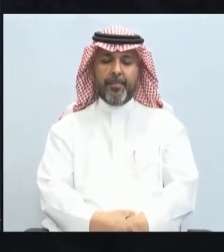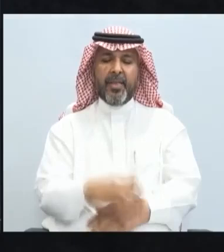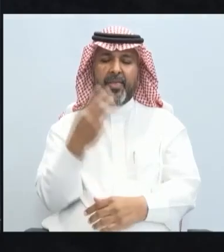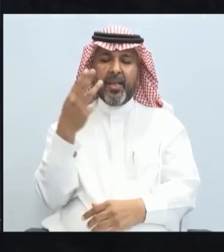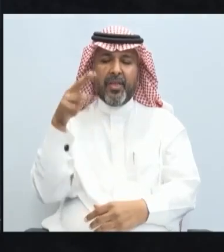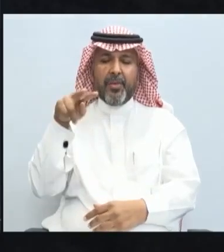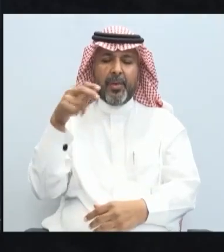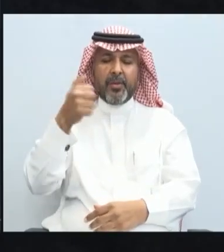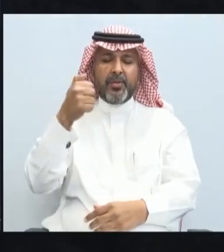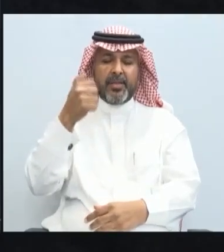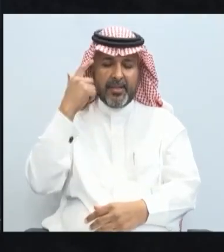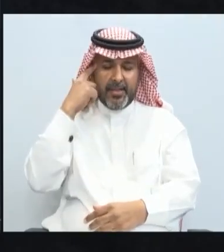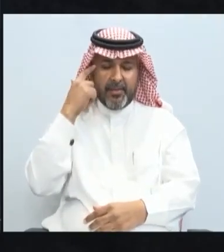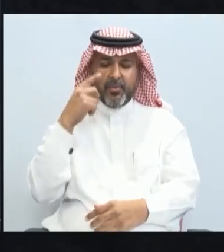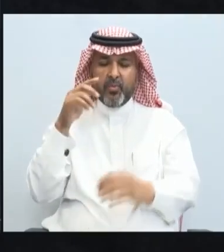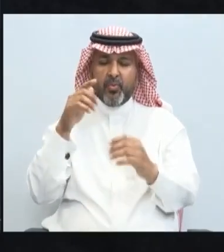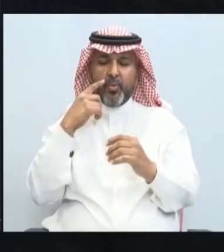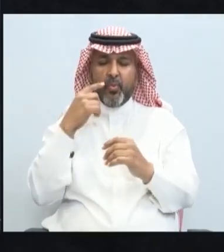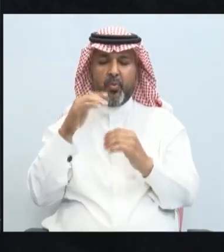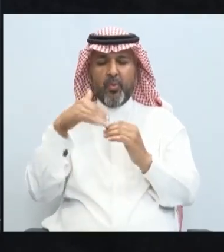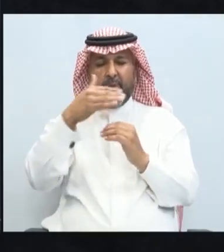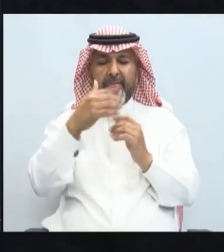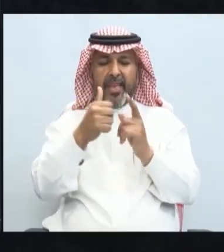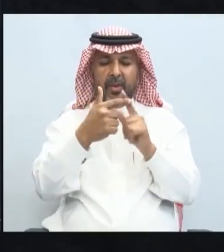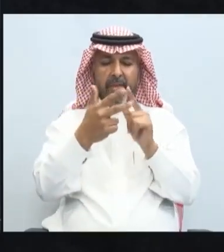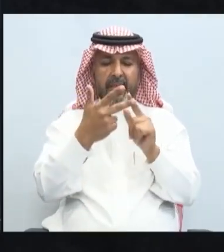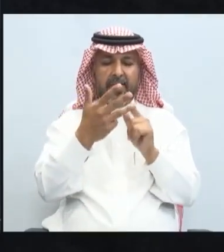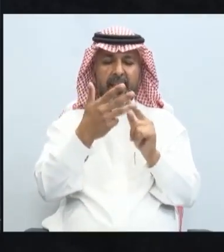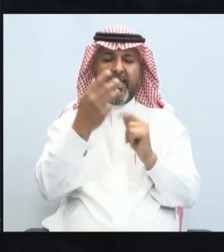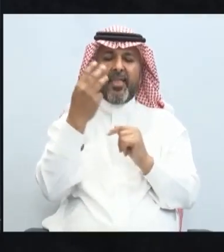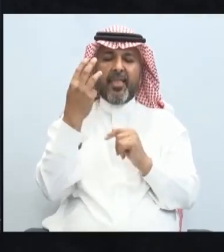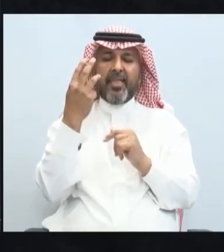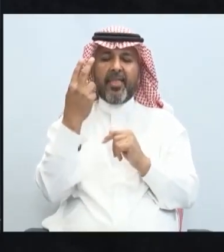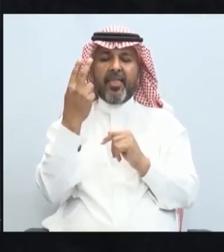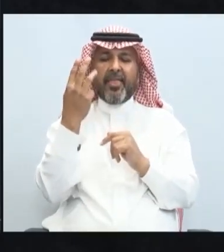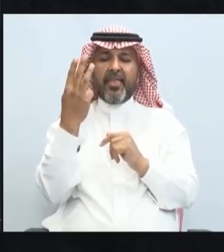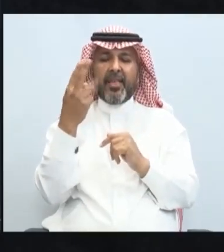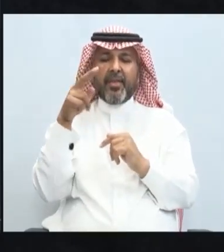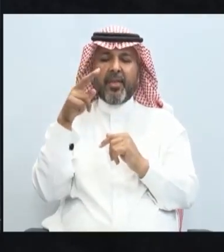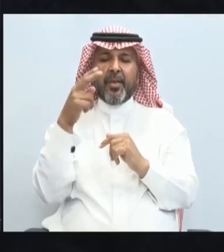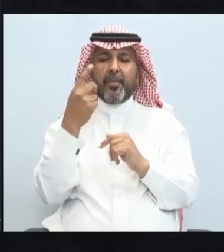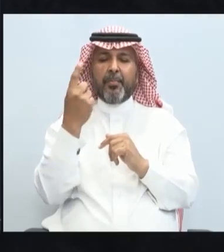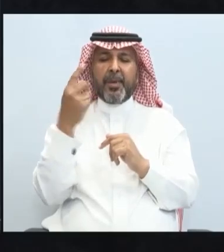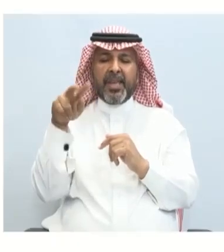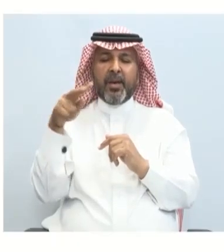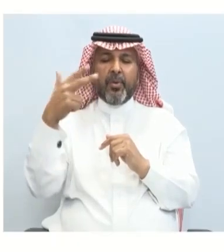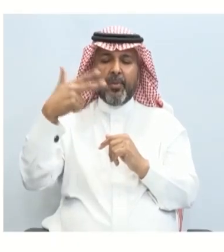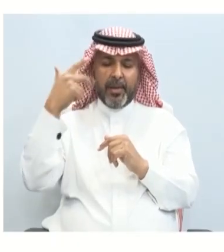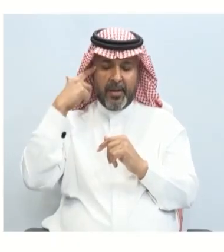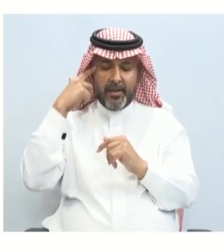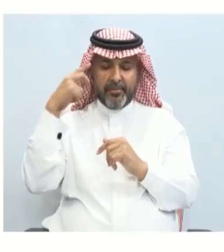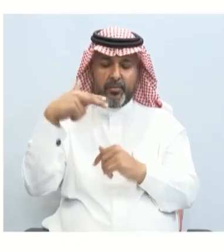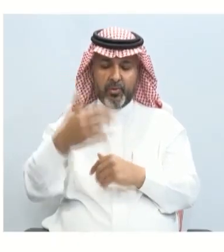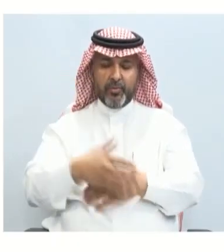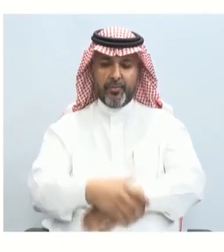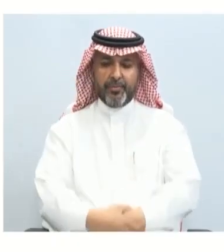فقط التان والكوت هم اللي 180 اللي هم الظل وظل التمام بذلك يعني الان مطلوب منا ان احنا